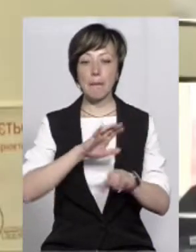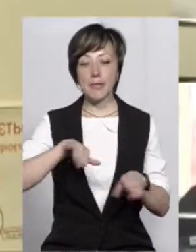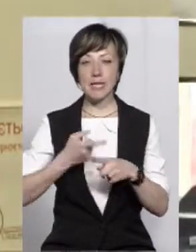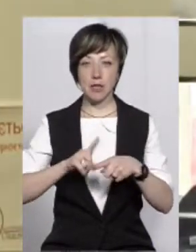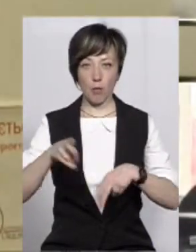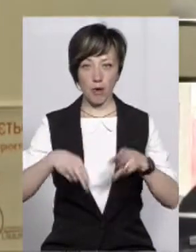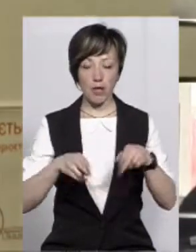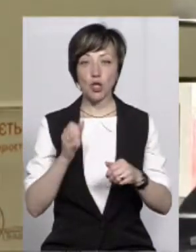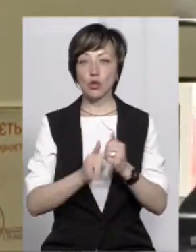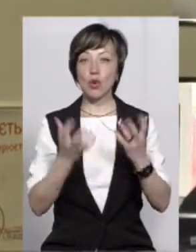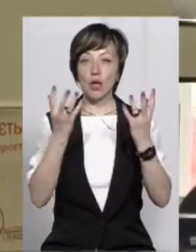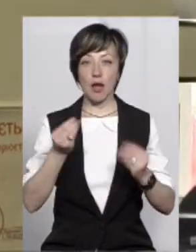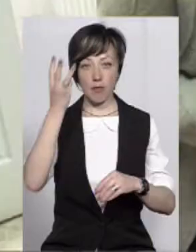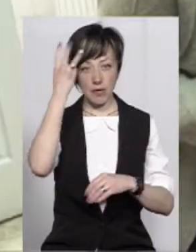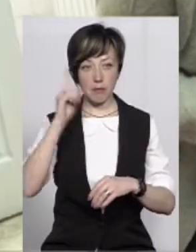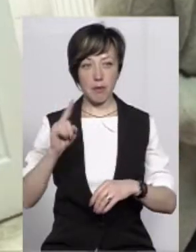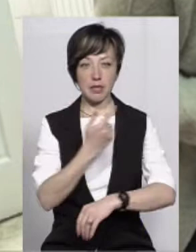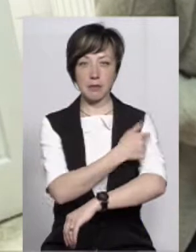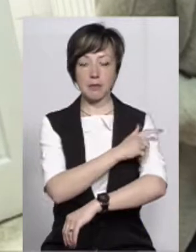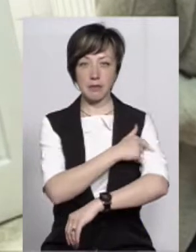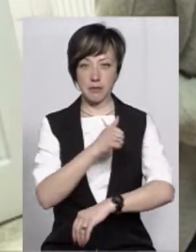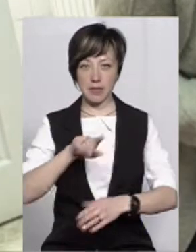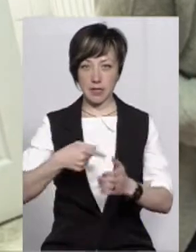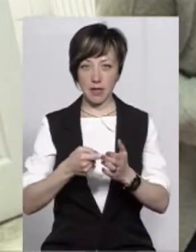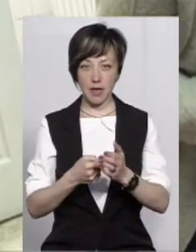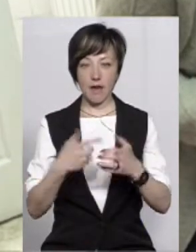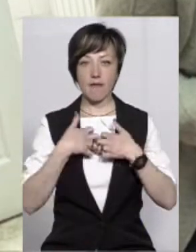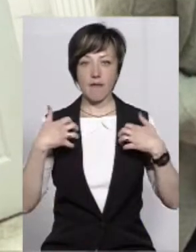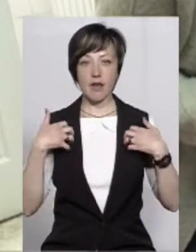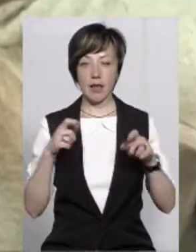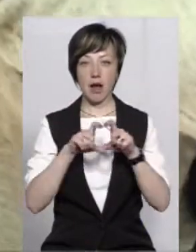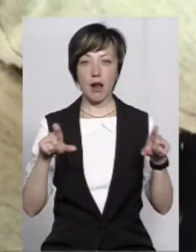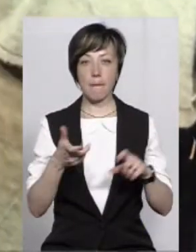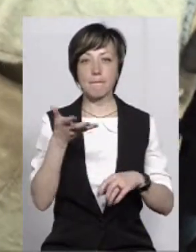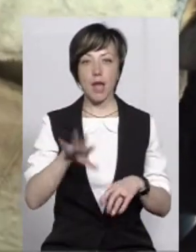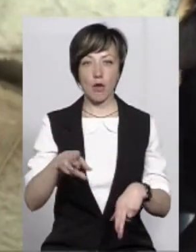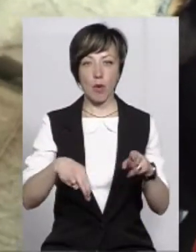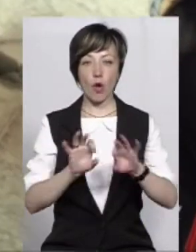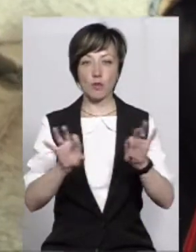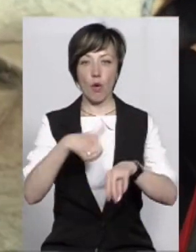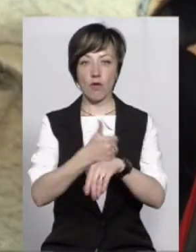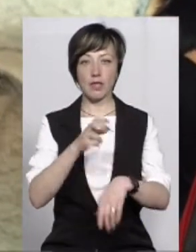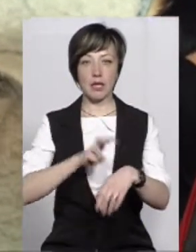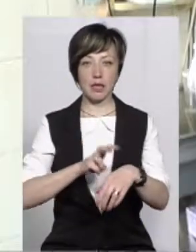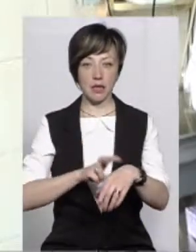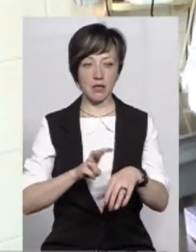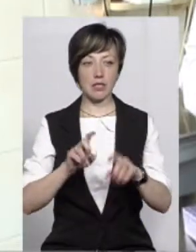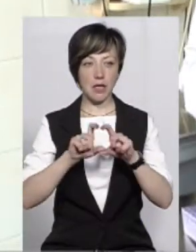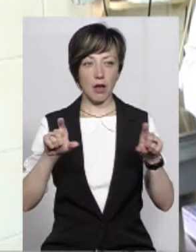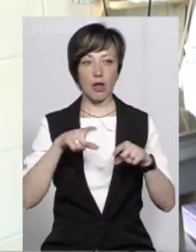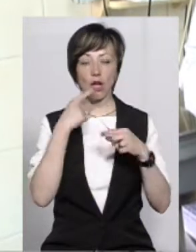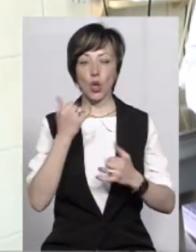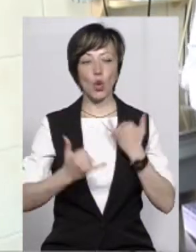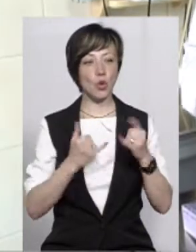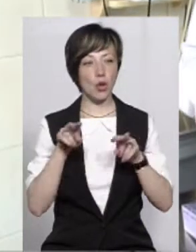стерилізації. Щодня у Хмельницькій першій міській ветлікарні проходить до 5 операцій, розповідає головний лікар закладу Костянтин Завроцький. Каже,